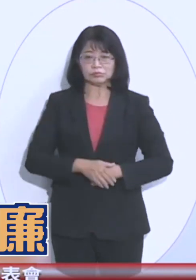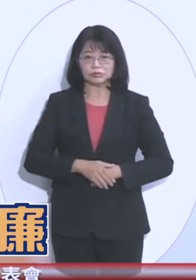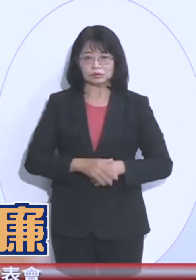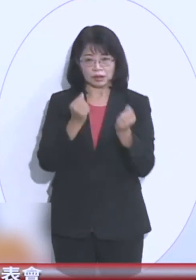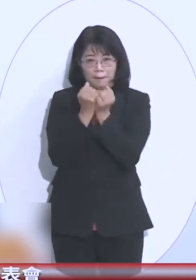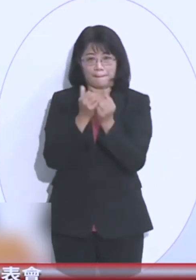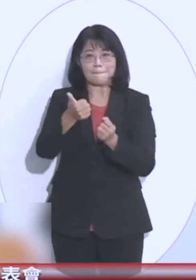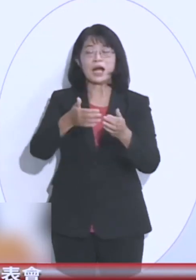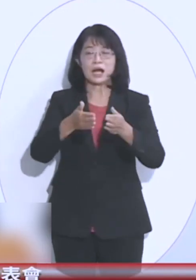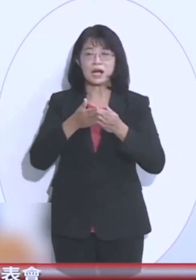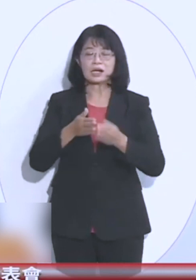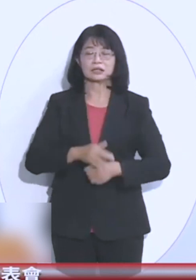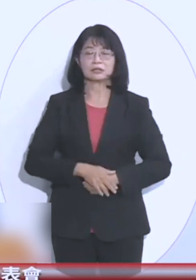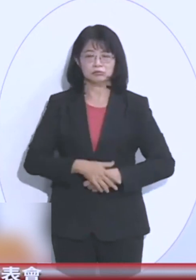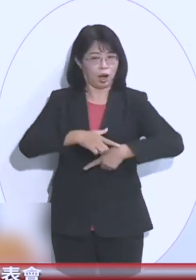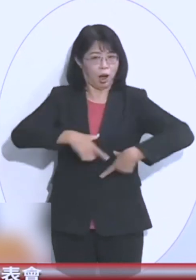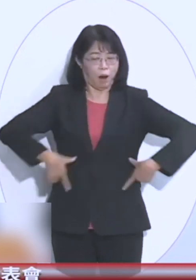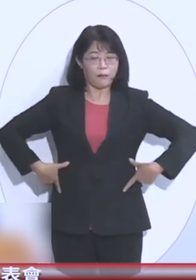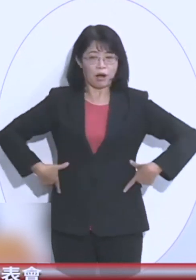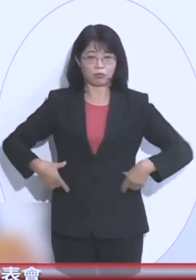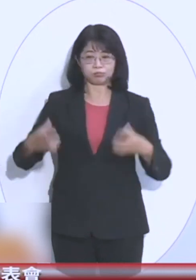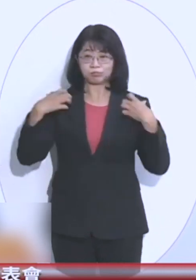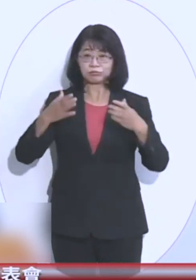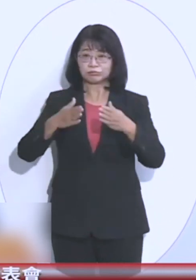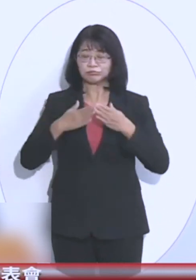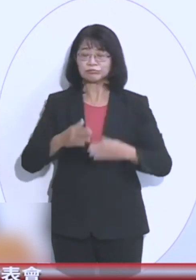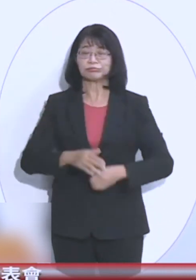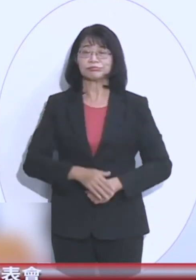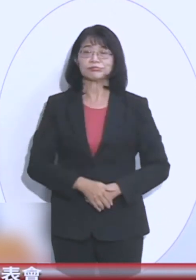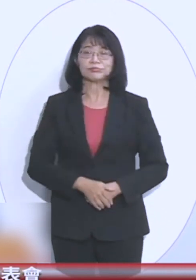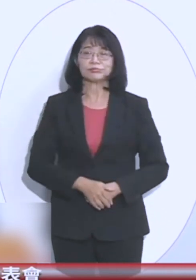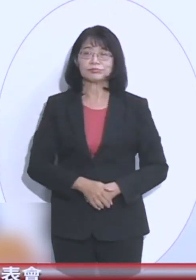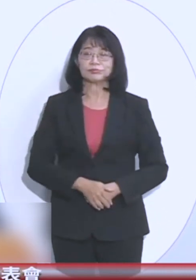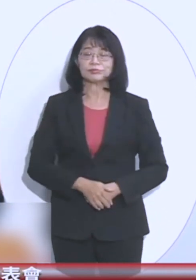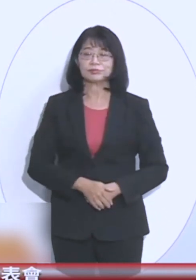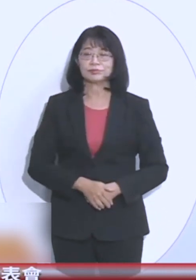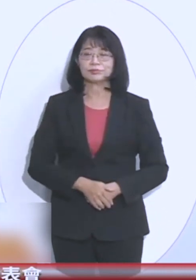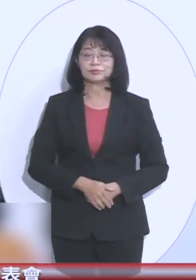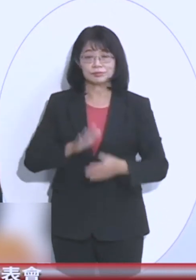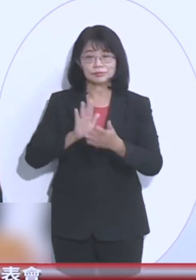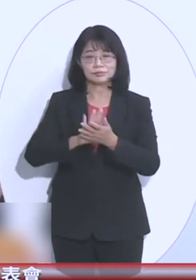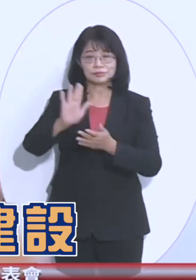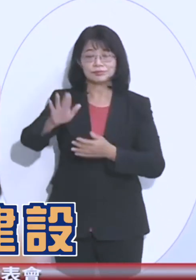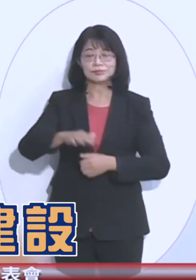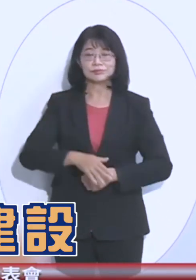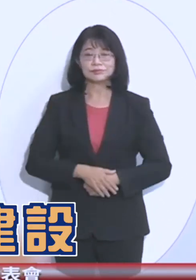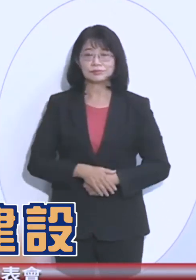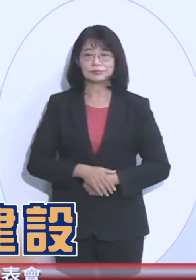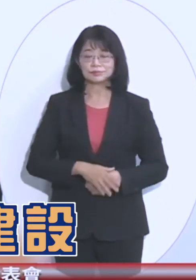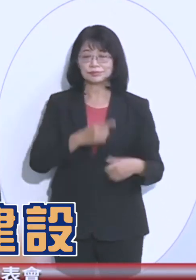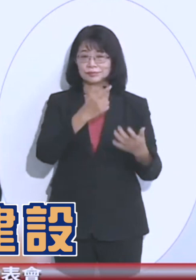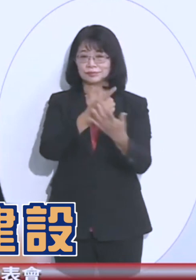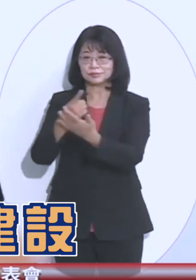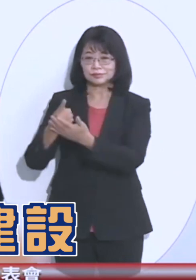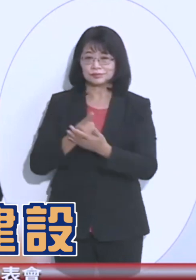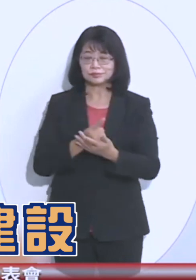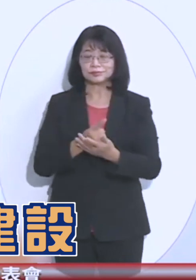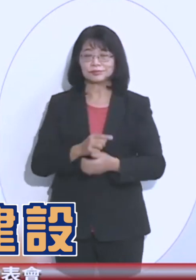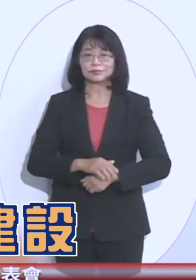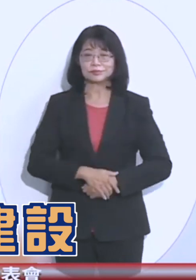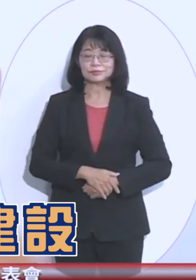象，爱有气魄，爱有担当，爱敢担。未来所有的不